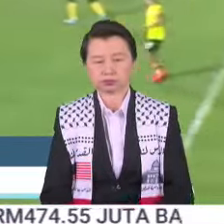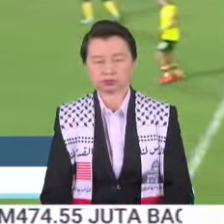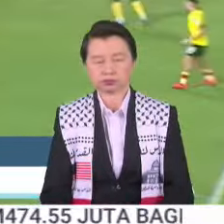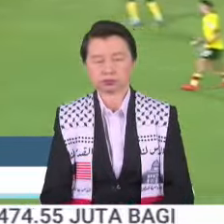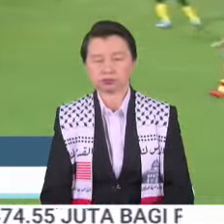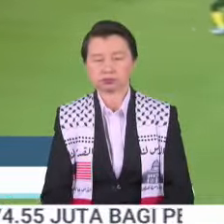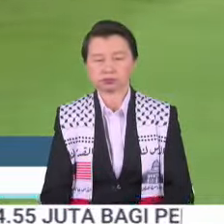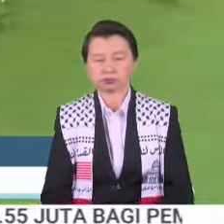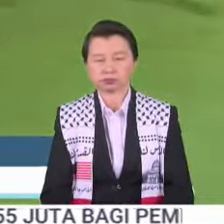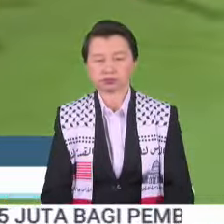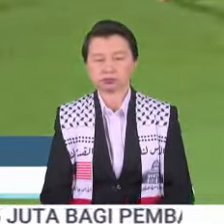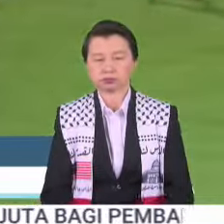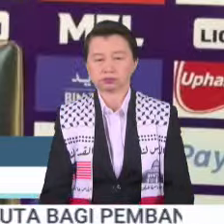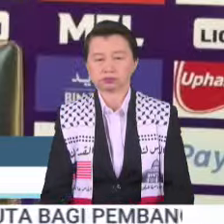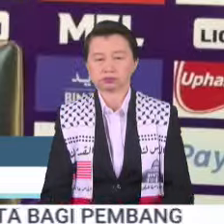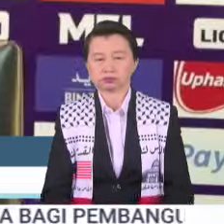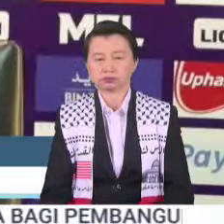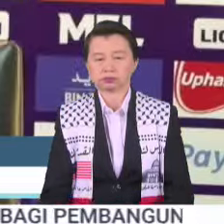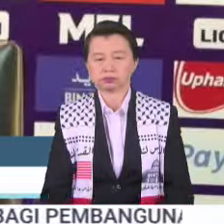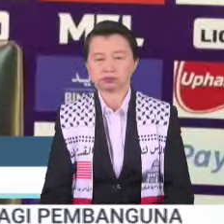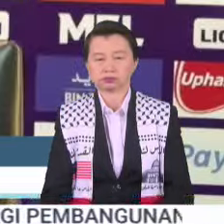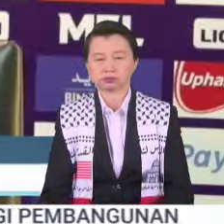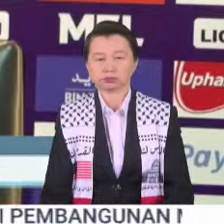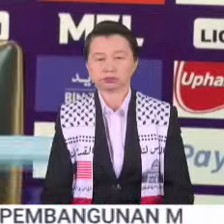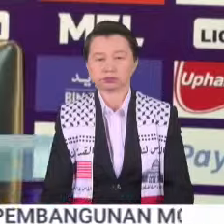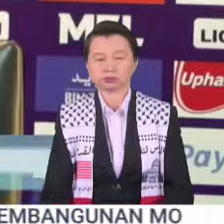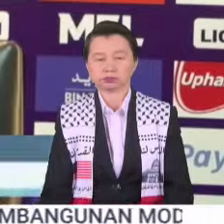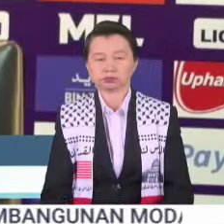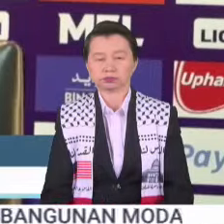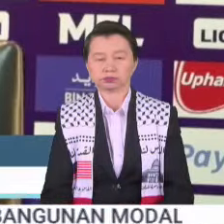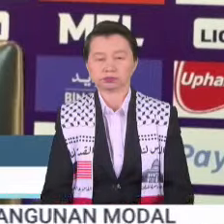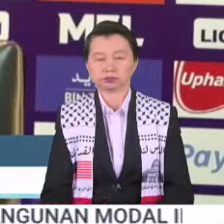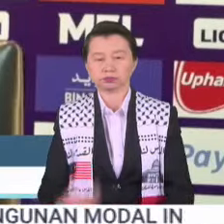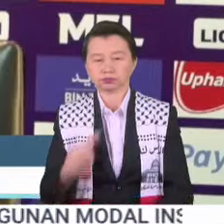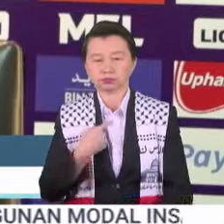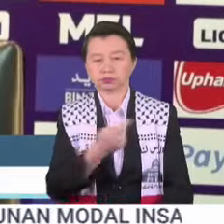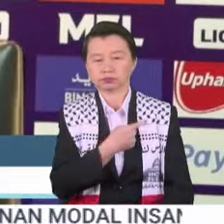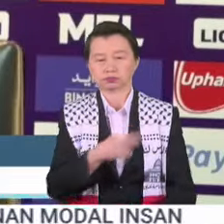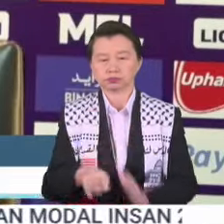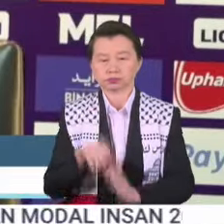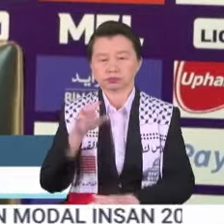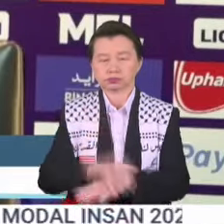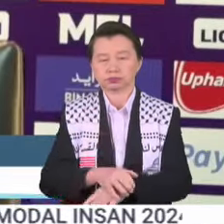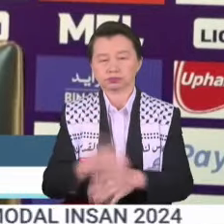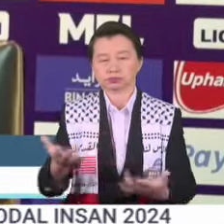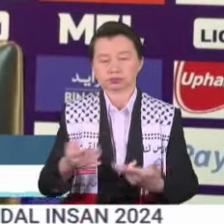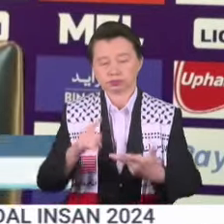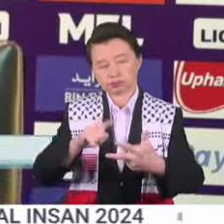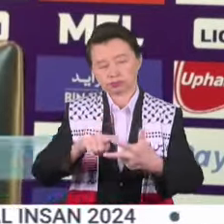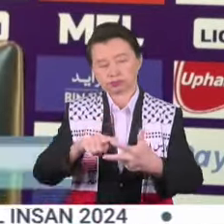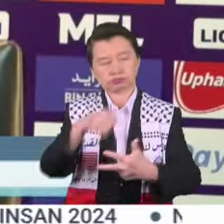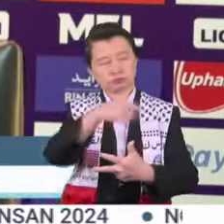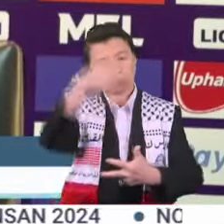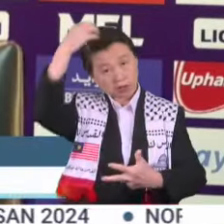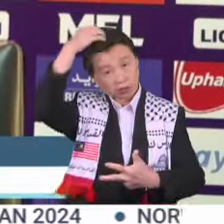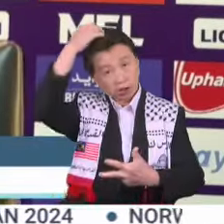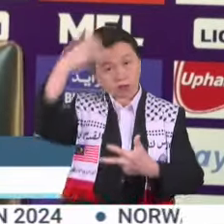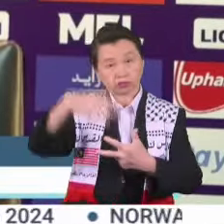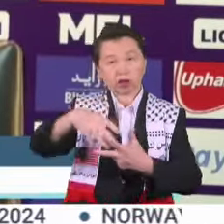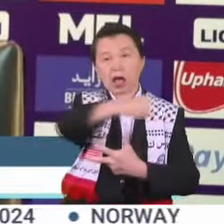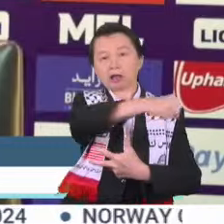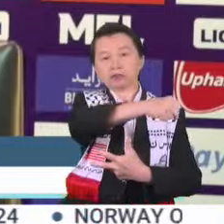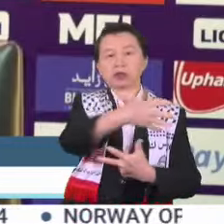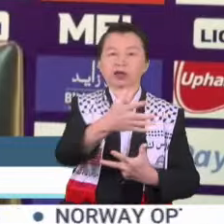Oh, dalam keadaan yang tidak... Sabah dengan Kedah sekarang ini berebut untuk tempat ke tempat 3. Jadi kita pergi ke Sabah pun